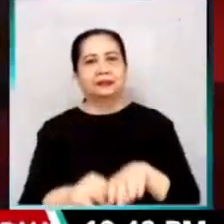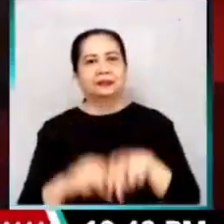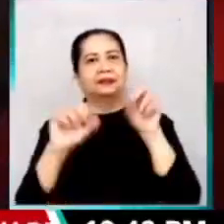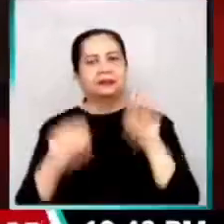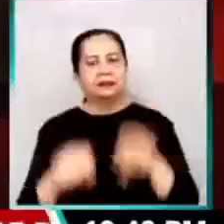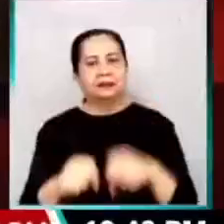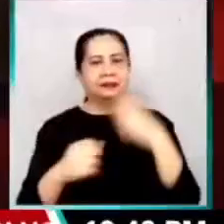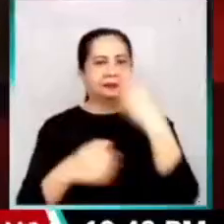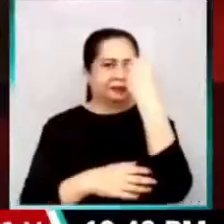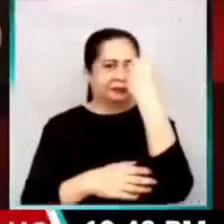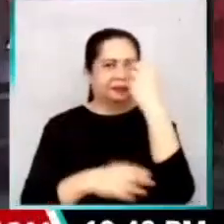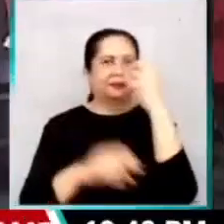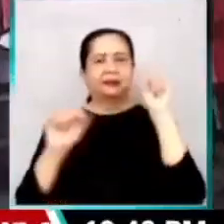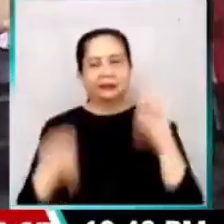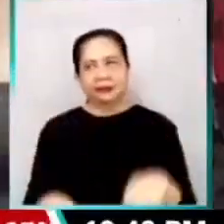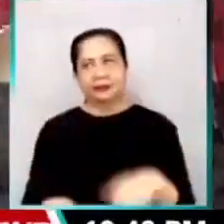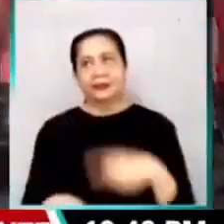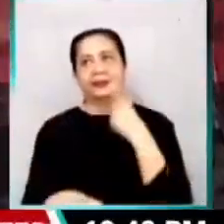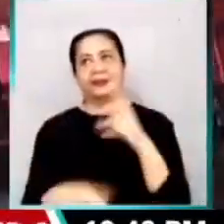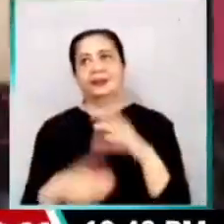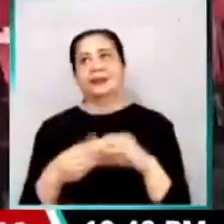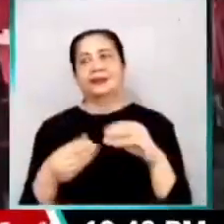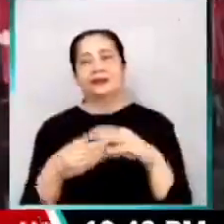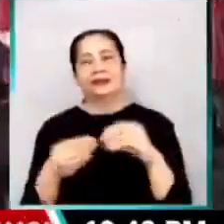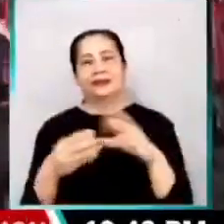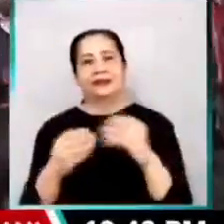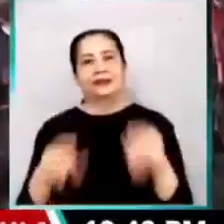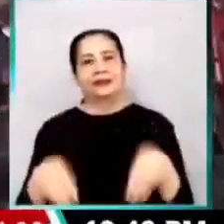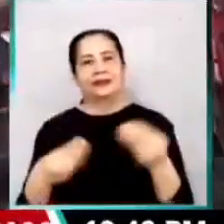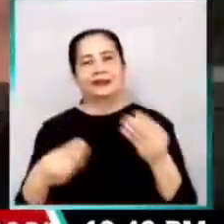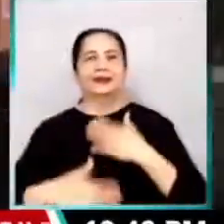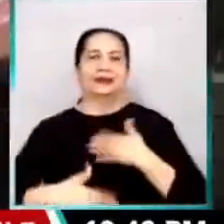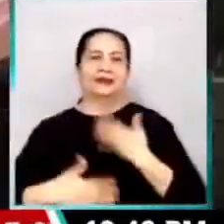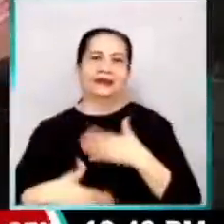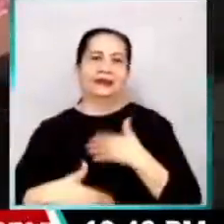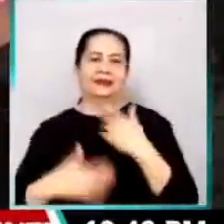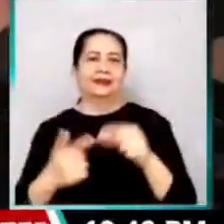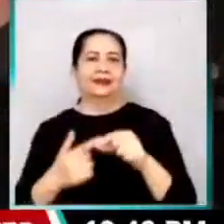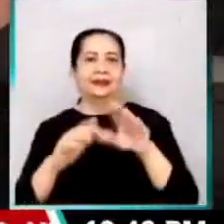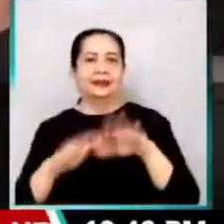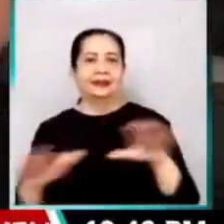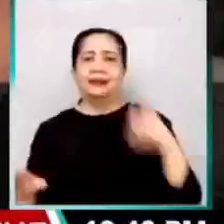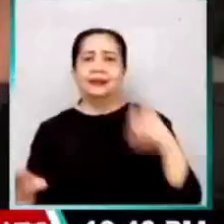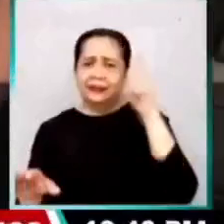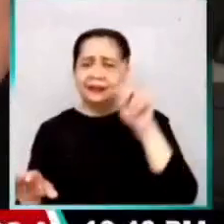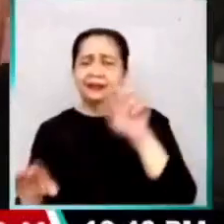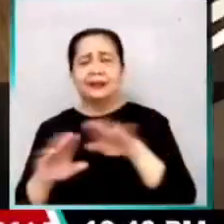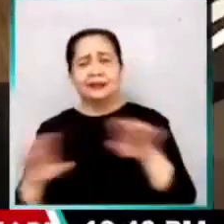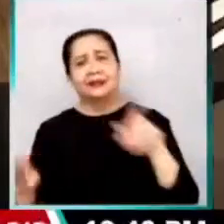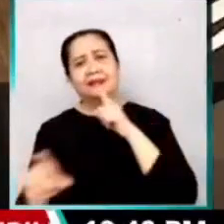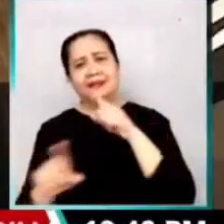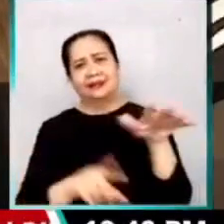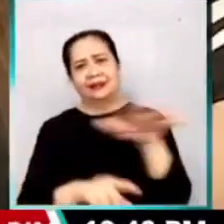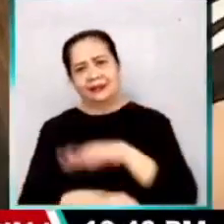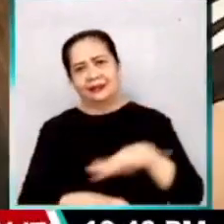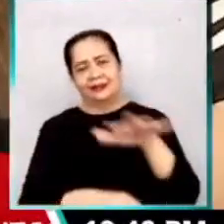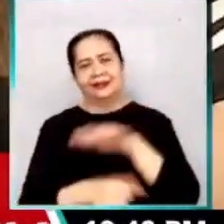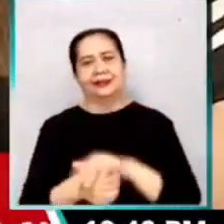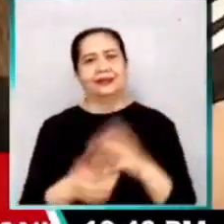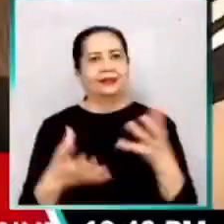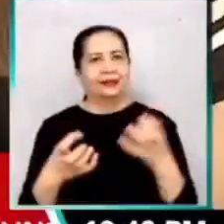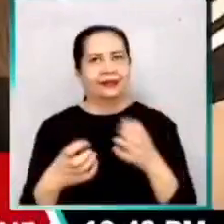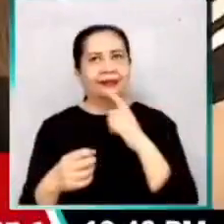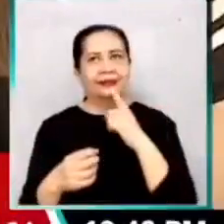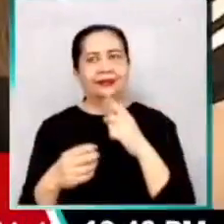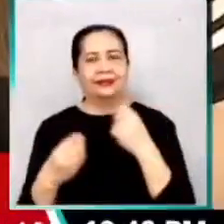magpa-picture. Kwento ni Irene, mapasaya ang mga bata lalo pat ang Pasko ay para naman talaga sa kanila. Gusto ko talagang